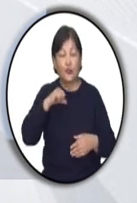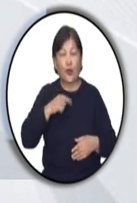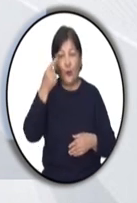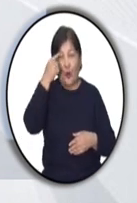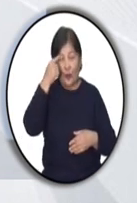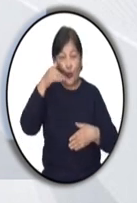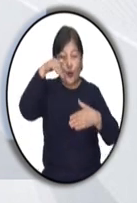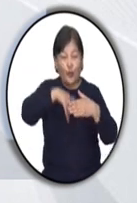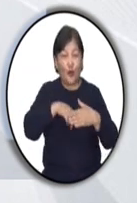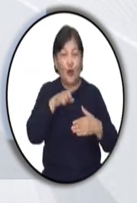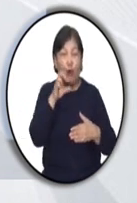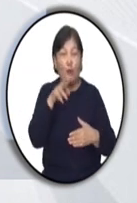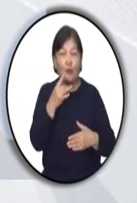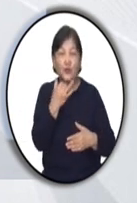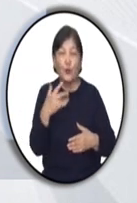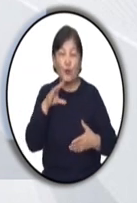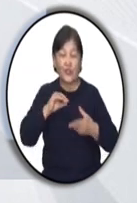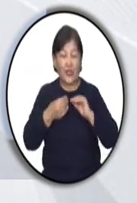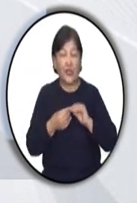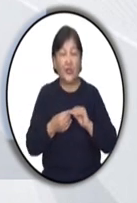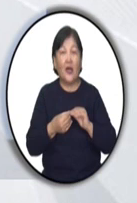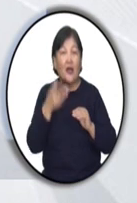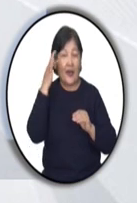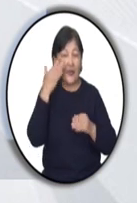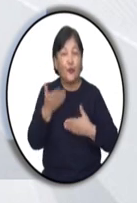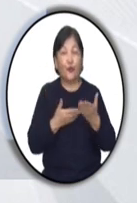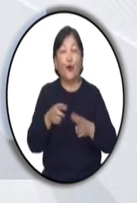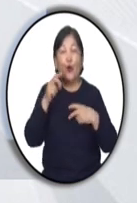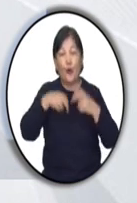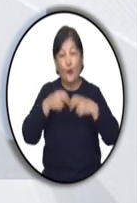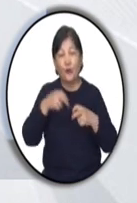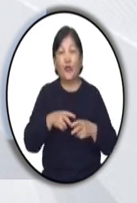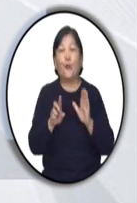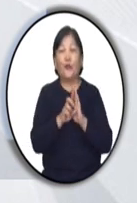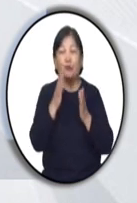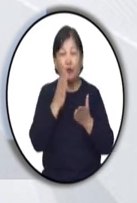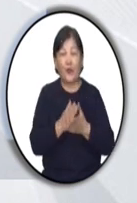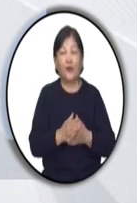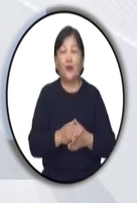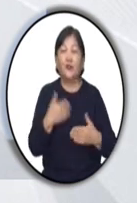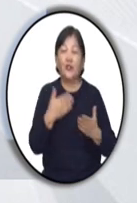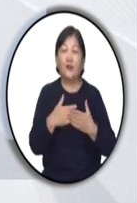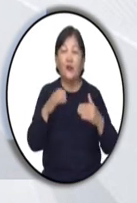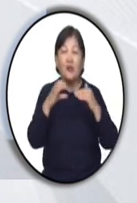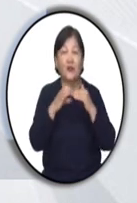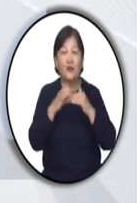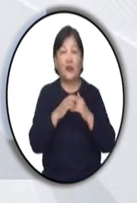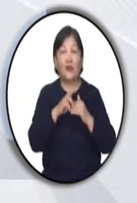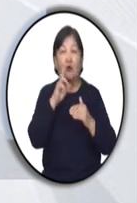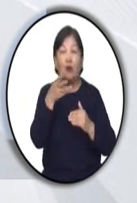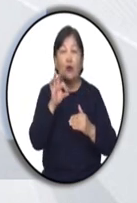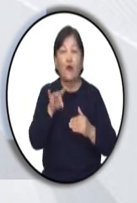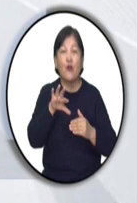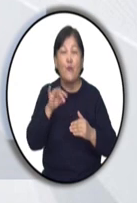эдэд түүхийгээр нь биш одоо эх орондоо босруулсан одоо үйлдвэрүүдийг босруулж байж боловсруулсан бүтээтгэлүүдэд үйлдвэрлэх боломжтой байна. За нэг боломж